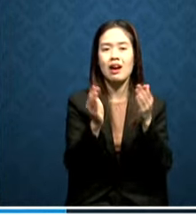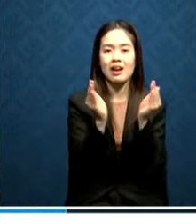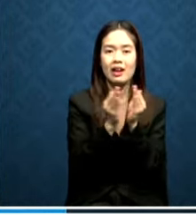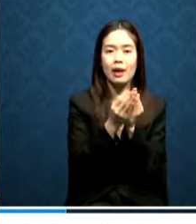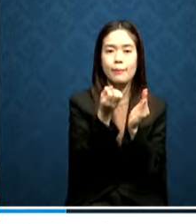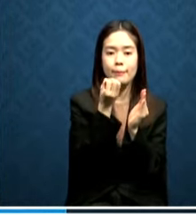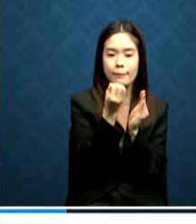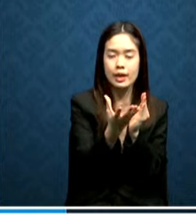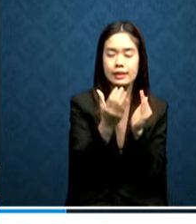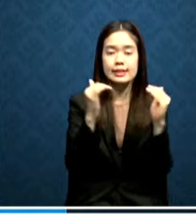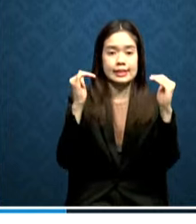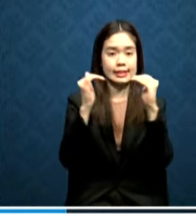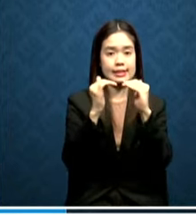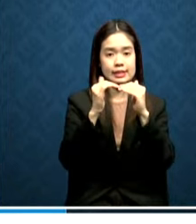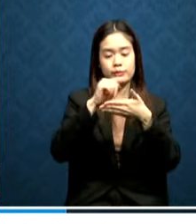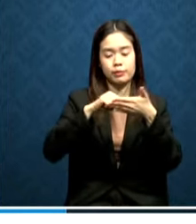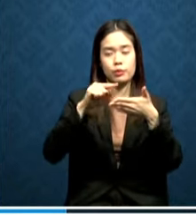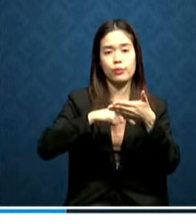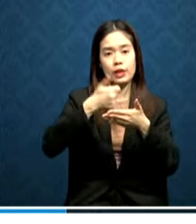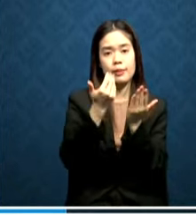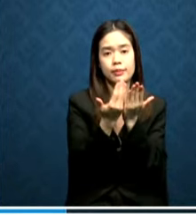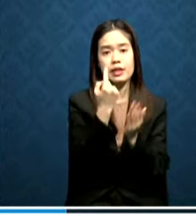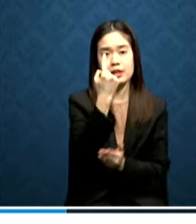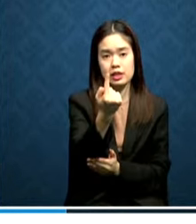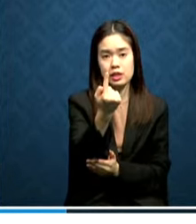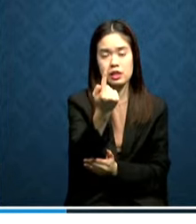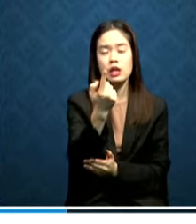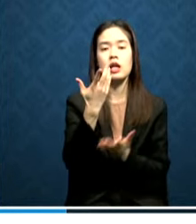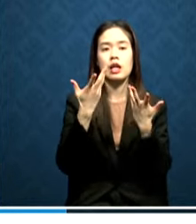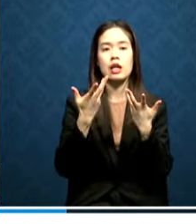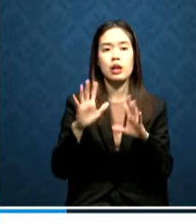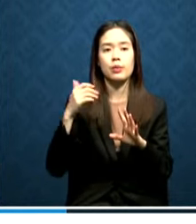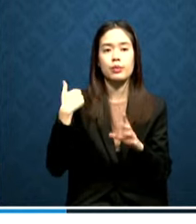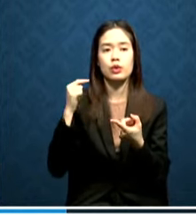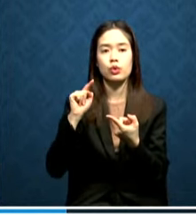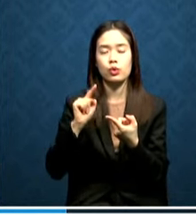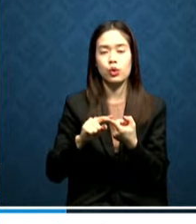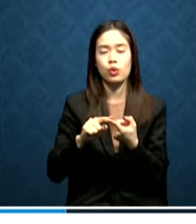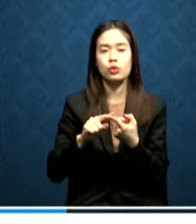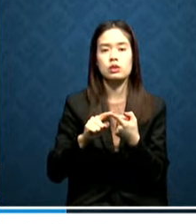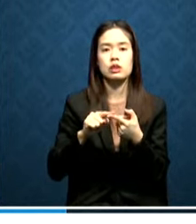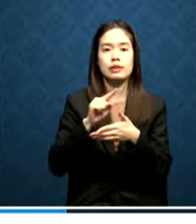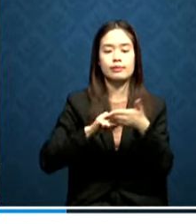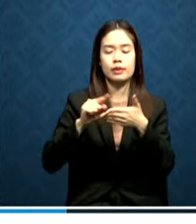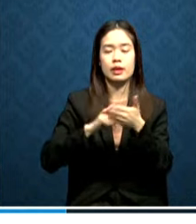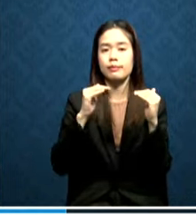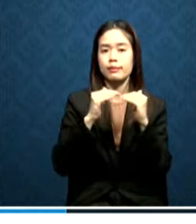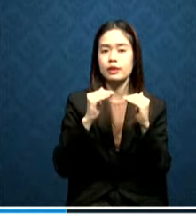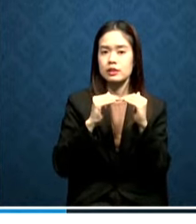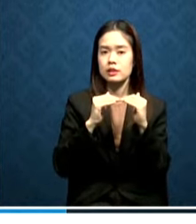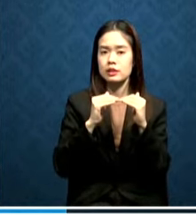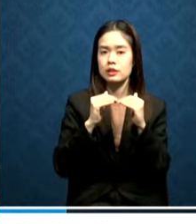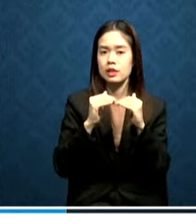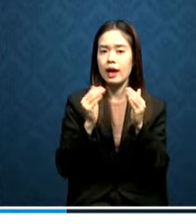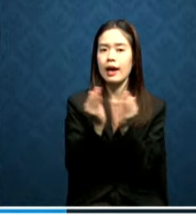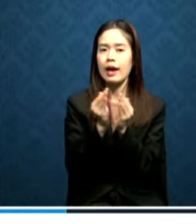ผู้มีสิทธิ์ออกเสียงประชามติ1ฉบับและก็มีเรื่องเกี่ยวกับผู้ใช้สิทธิ์ออกเสียงมากกว่า1